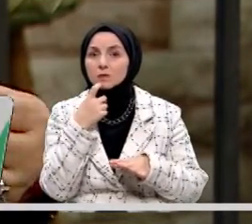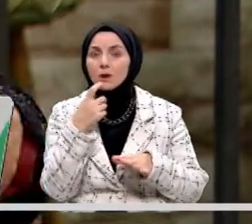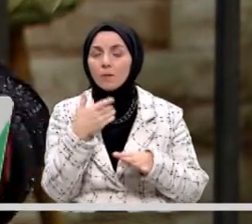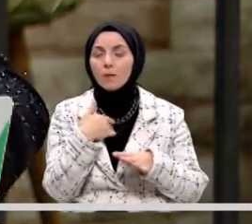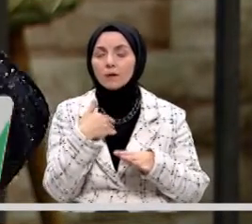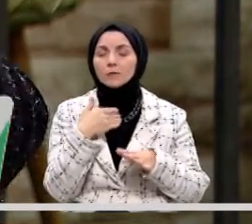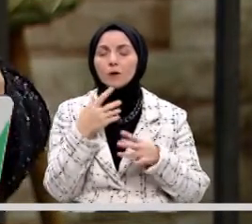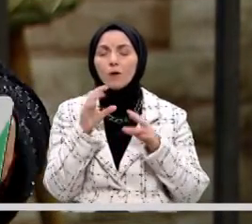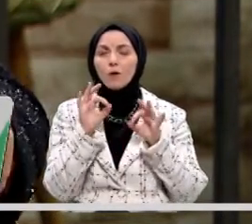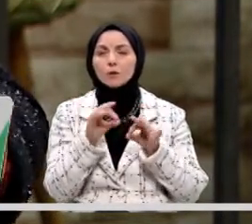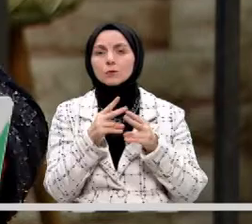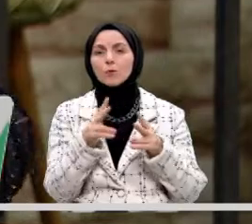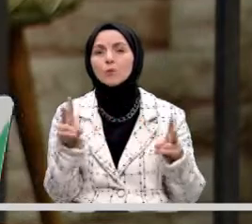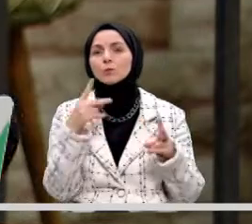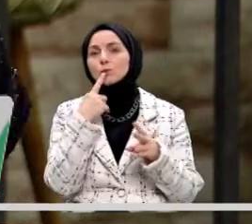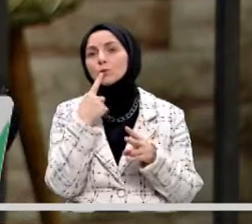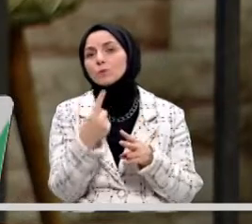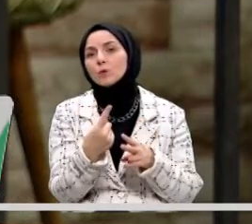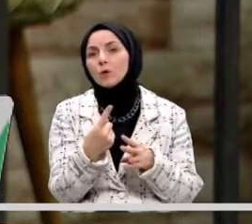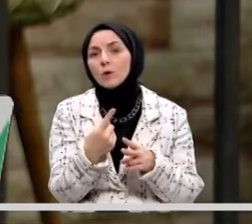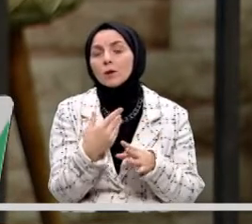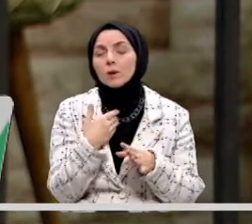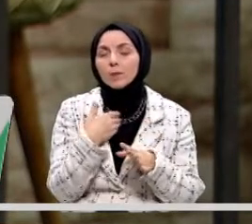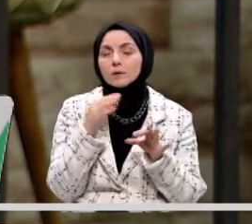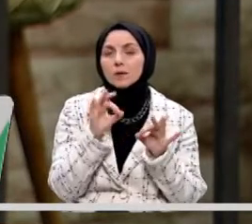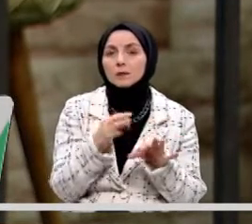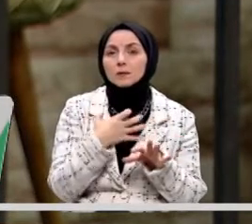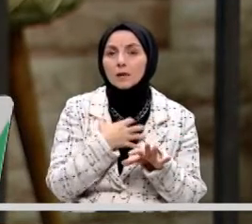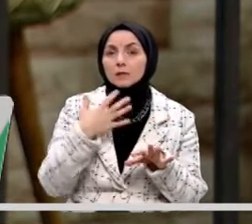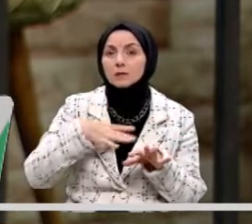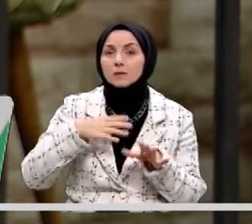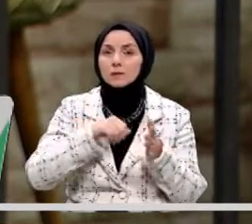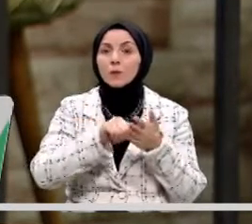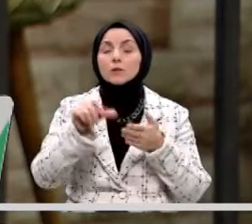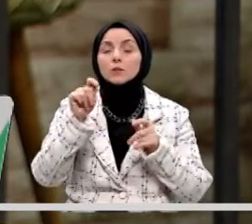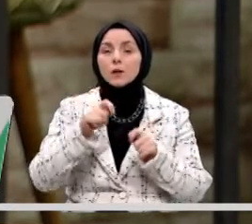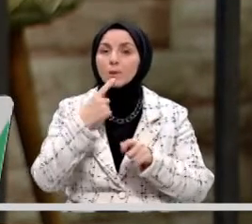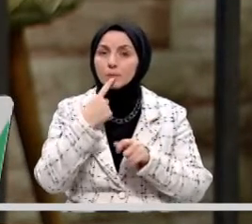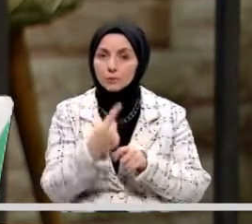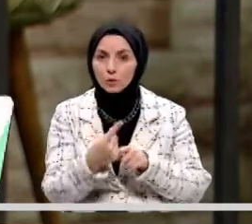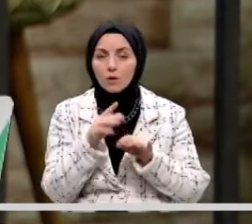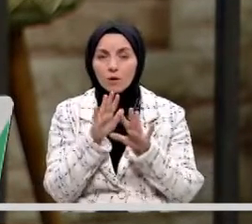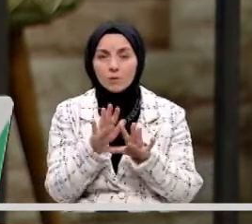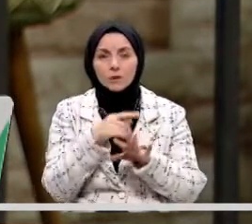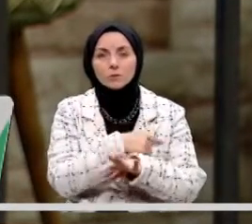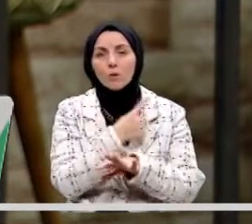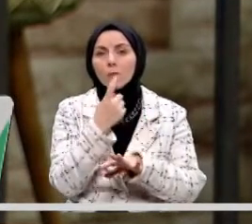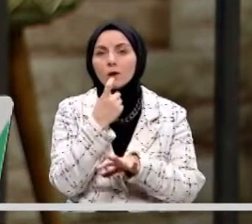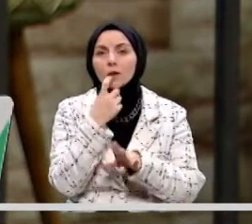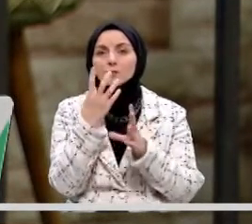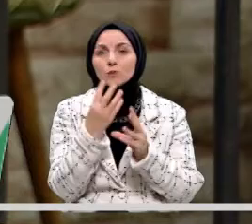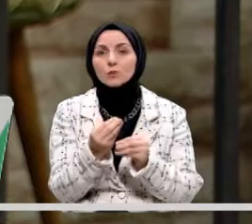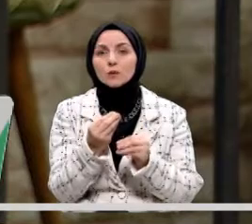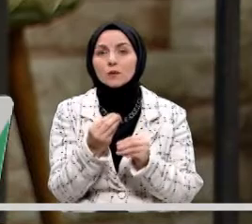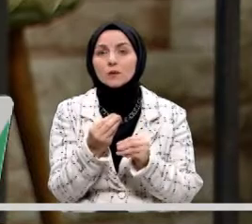3 sınıfta ilan etmiş Bunu ben artık kendi bildiğim okurum diyor ama normal yaş olarak